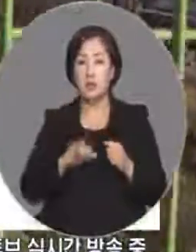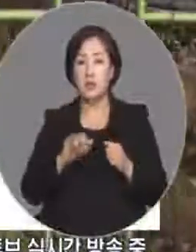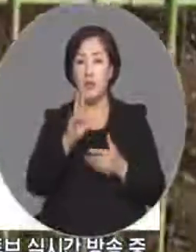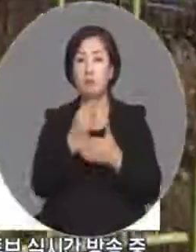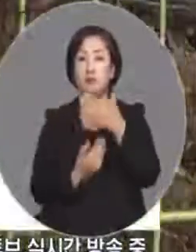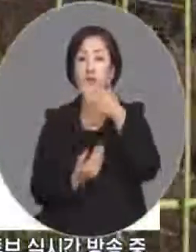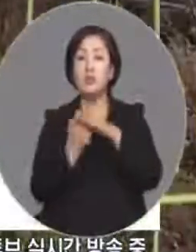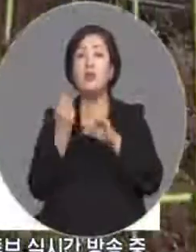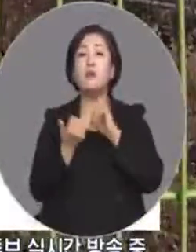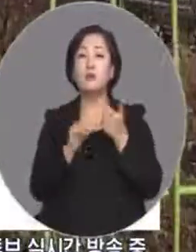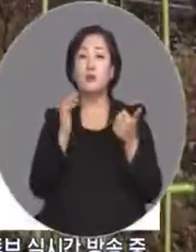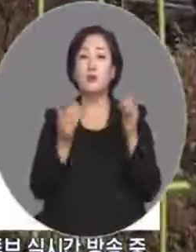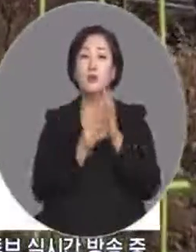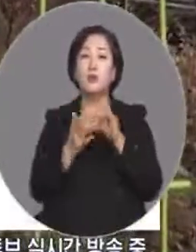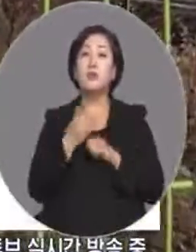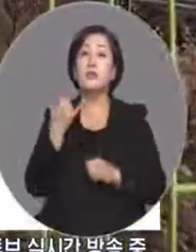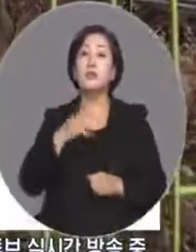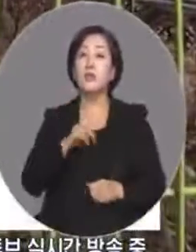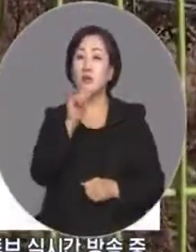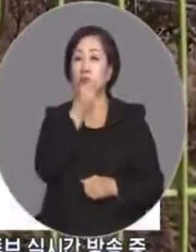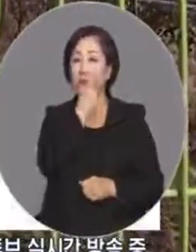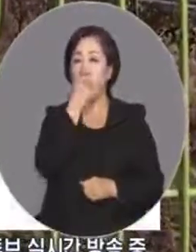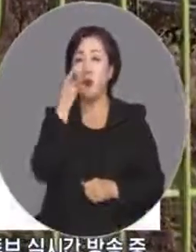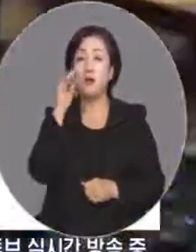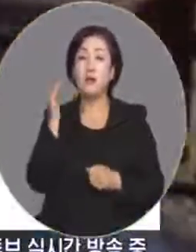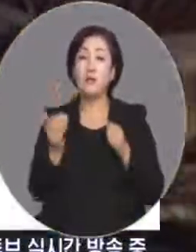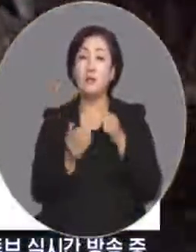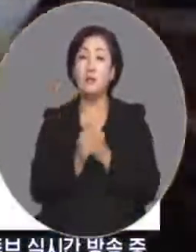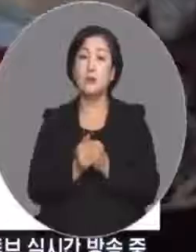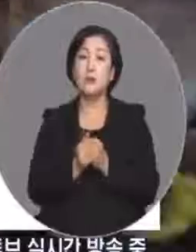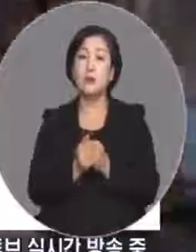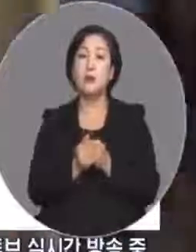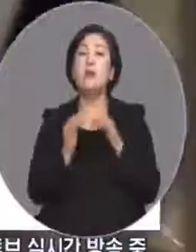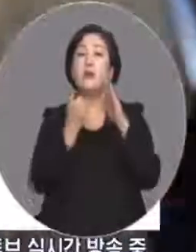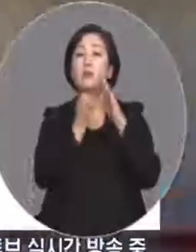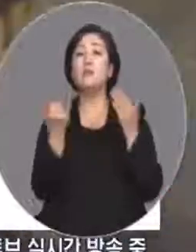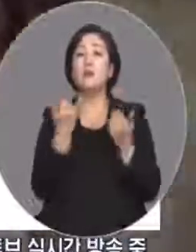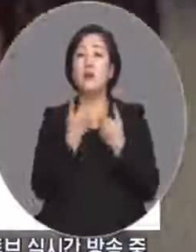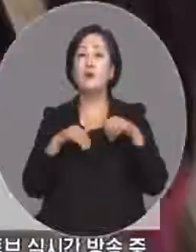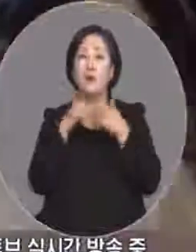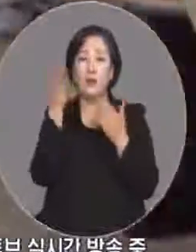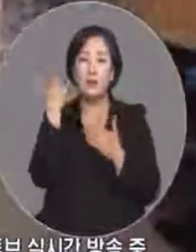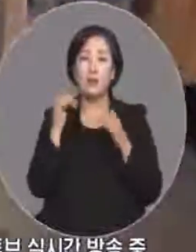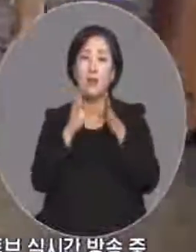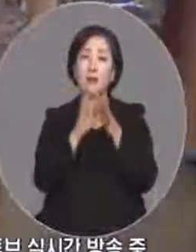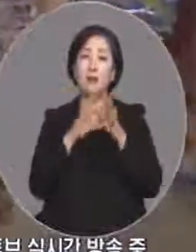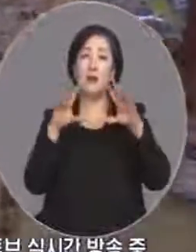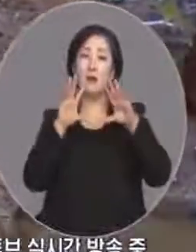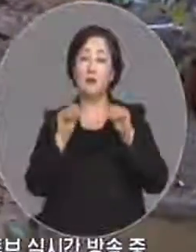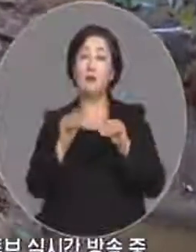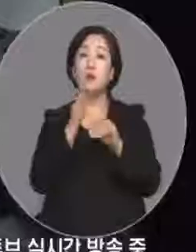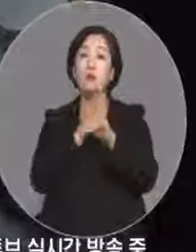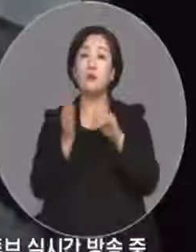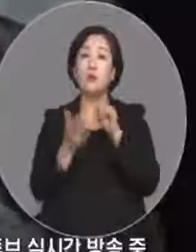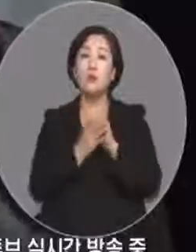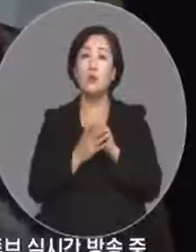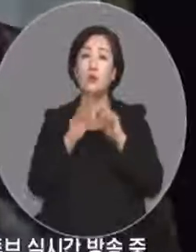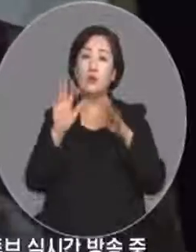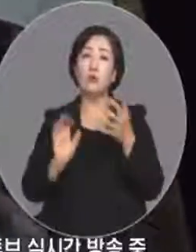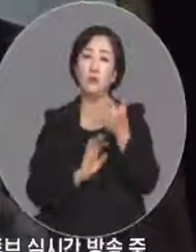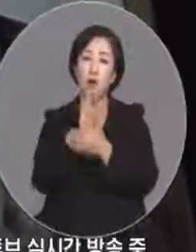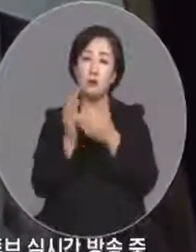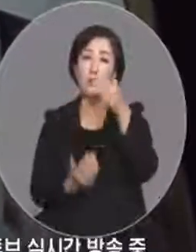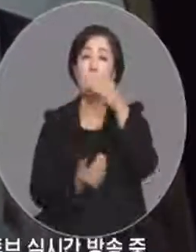밝혔는데 확인결과 자녀가 있는 것으로 파악되었습니다 친척들과 도 오래전 연락을 끊은 것으로 확인됐습니다 파장이